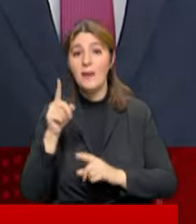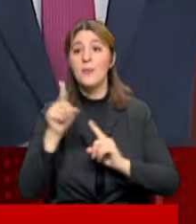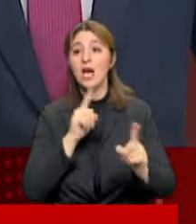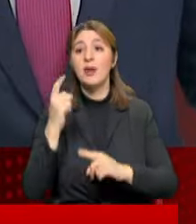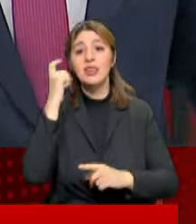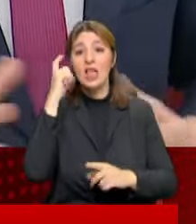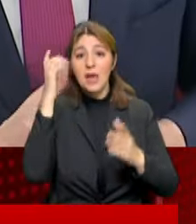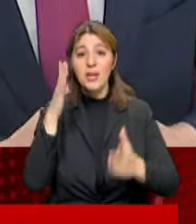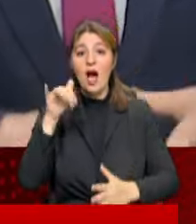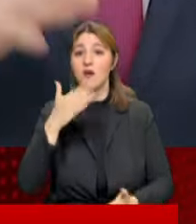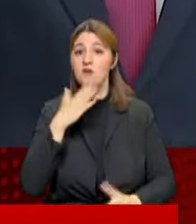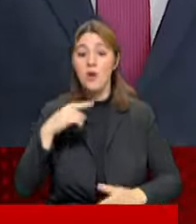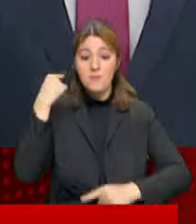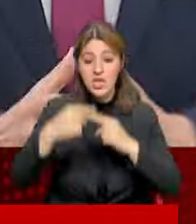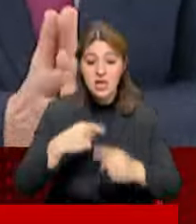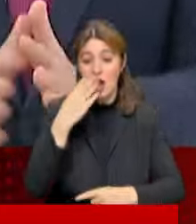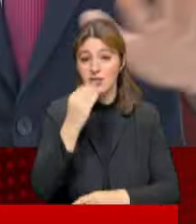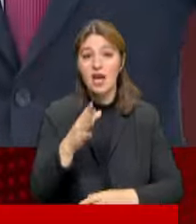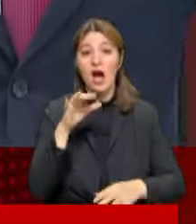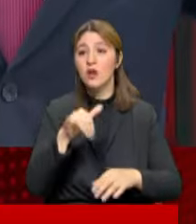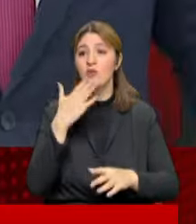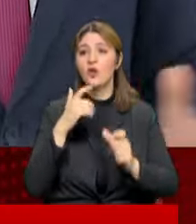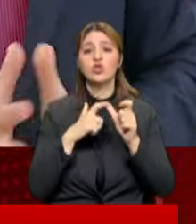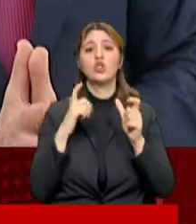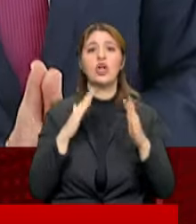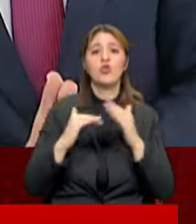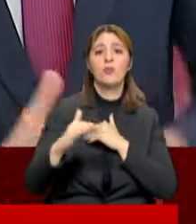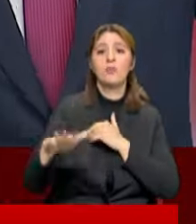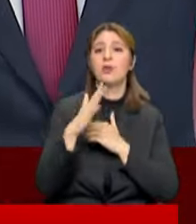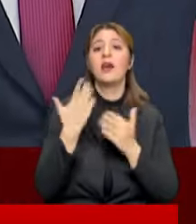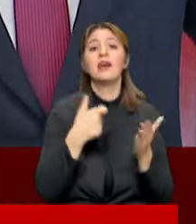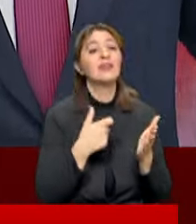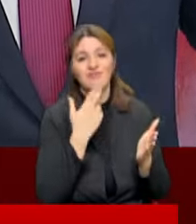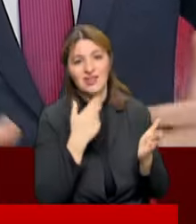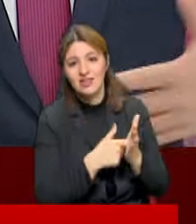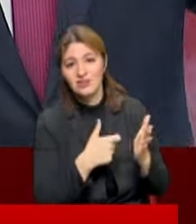Mahkemede tanıklık hakkı yok miras hakkı yok kadının sosyal toplumda bir